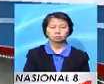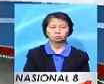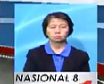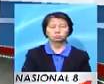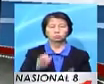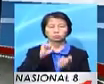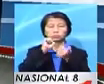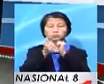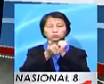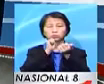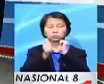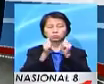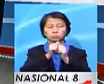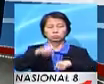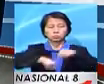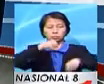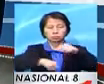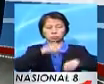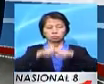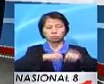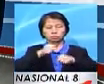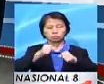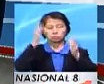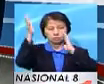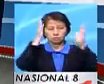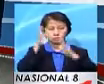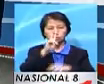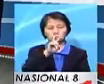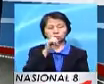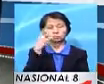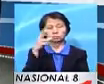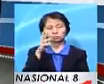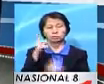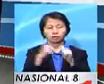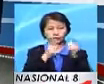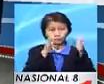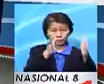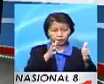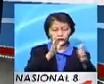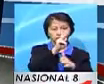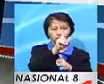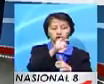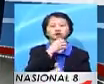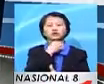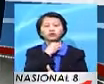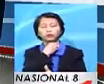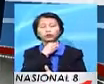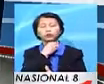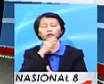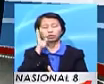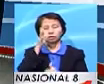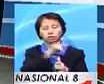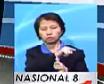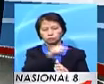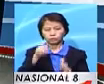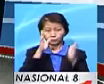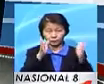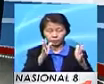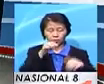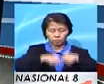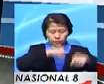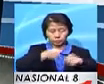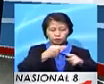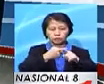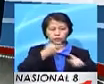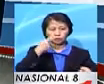Baik, Sukan, kita mulakan dengan perlumbaan basikal Jelajah Malaysia 2016. Peringkat pertama, Kuala Lumpur Ipoh, Perak, menyaksikan pelumba